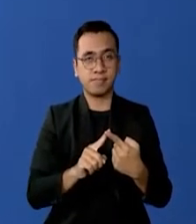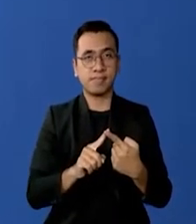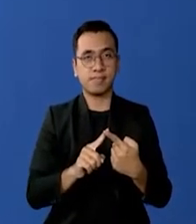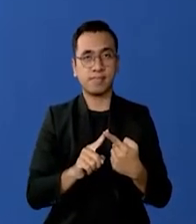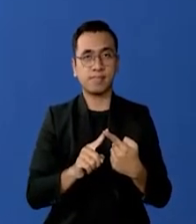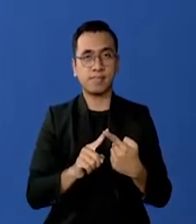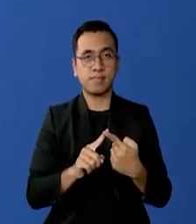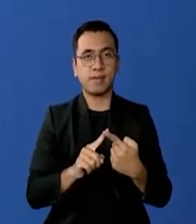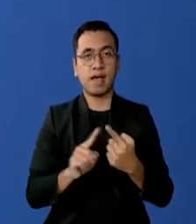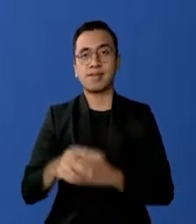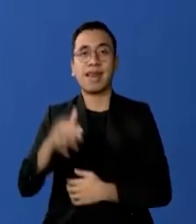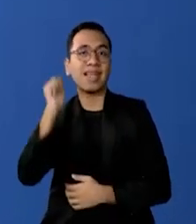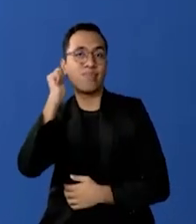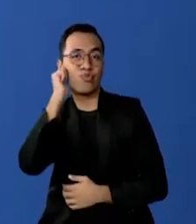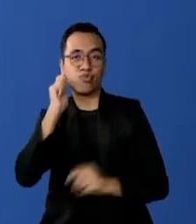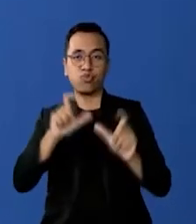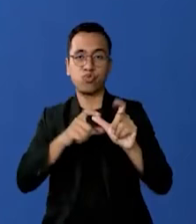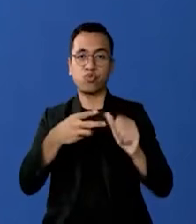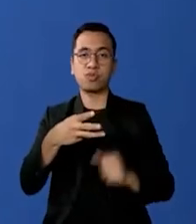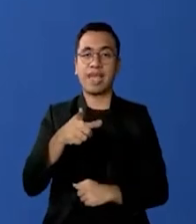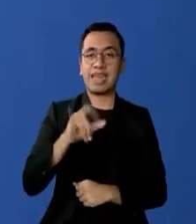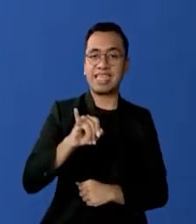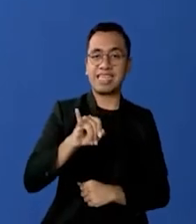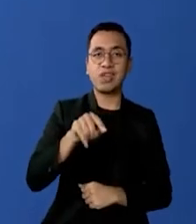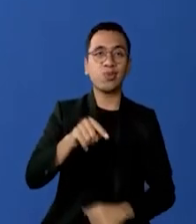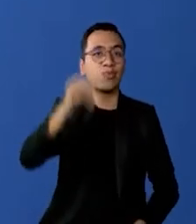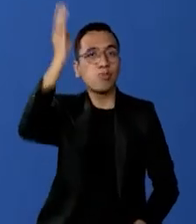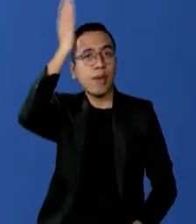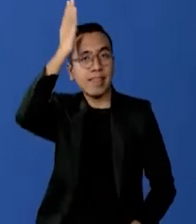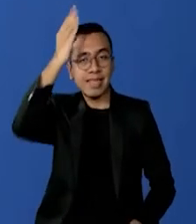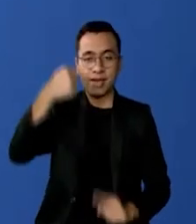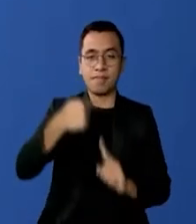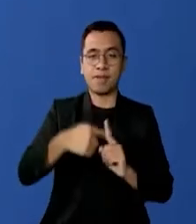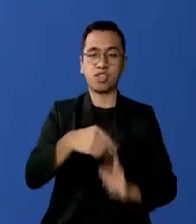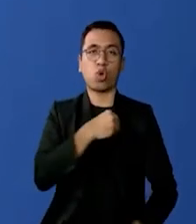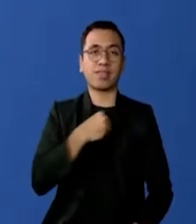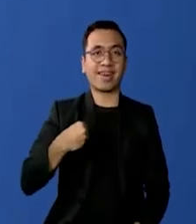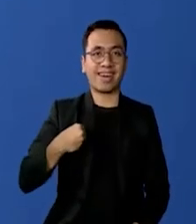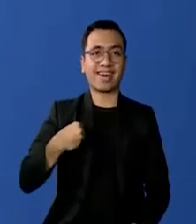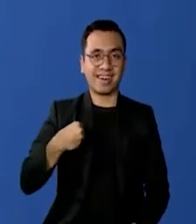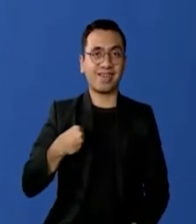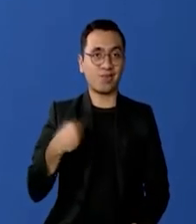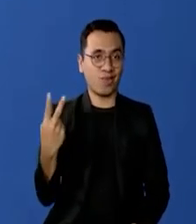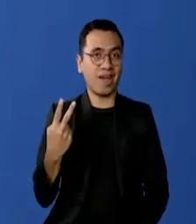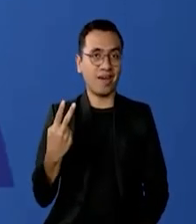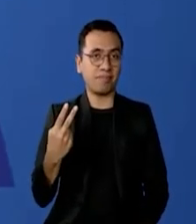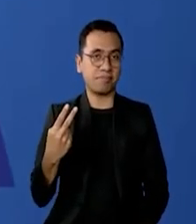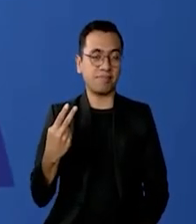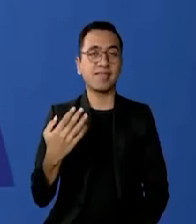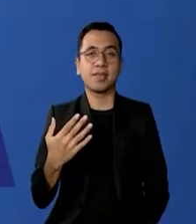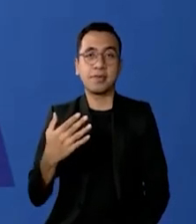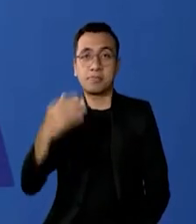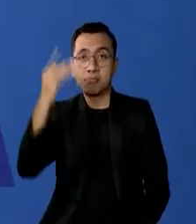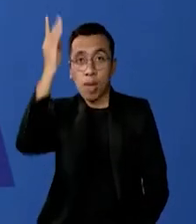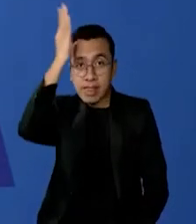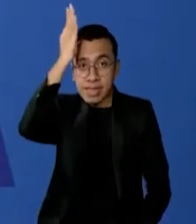menyinta buceli yang enggak cuman Bupati tetapi juga Dokter menceritakan pengalaman beliau